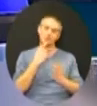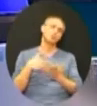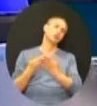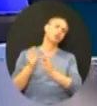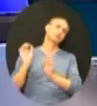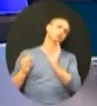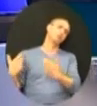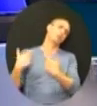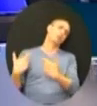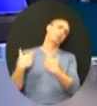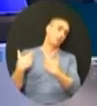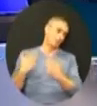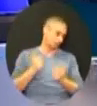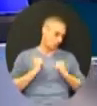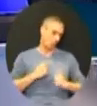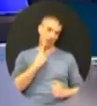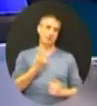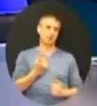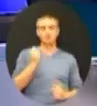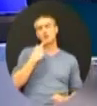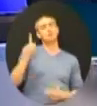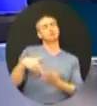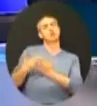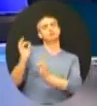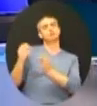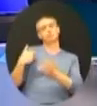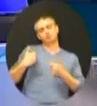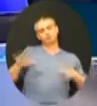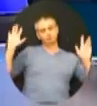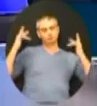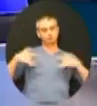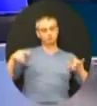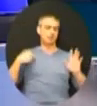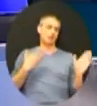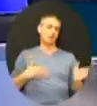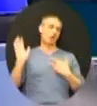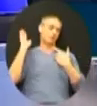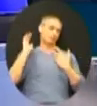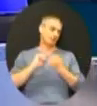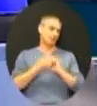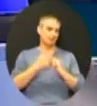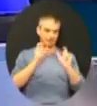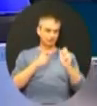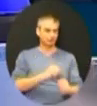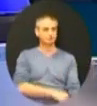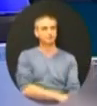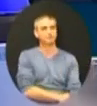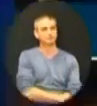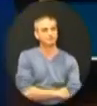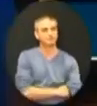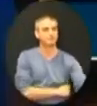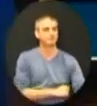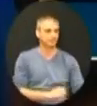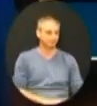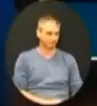היה יוצאים משפטים לפעמים אומרים את זה לפעמים אומרים בכוונה זה הה יוצא משפטי פתרנו את הבעייה אני בסדר כלפי הציבור או כלפי האוכלוסיה